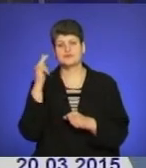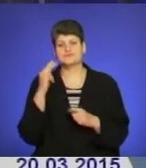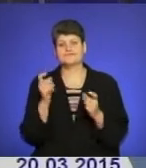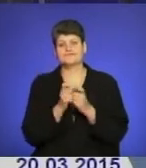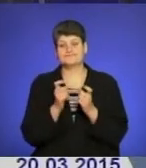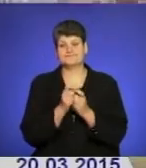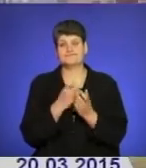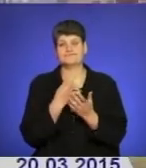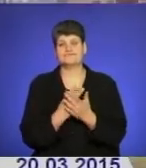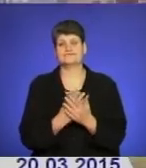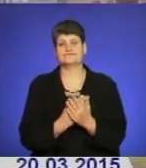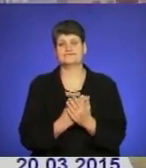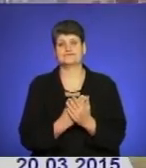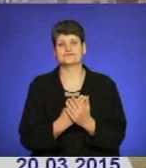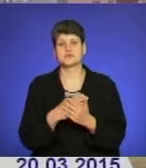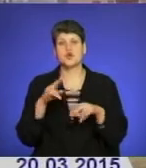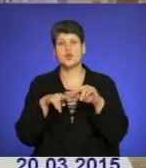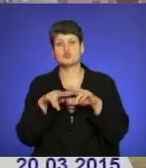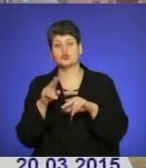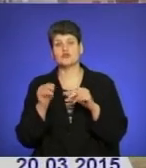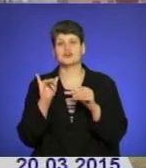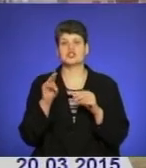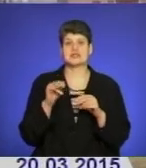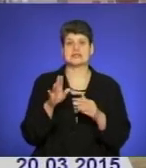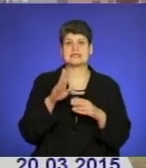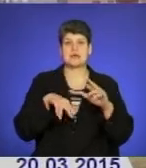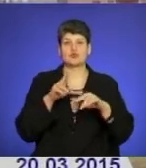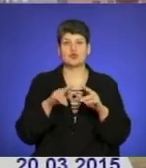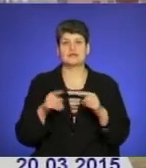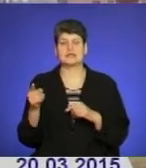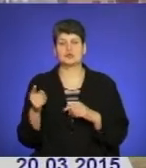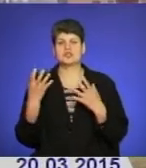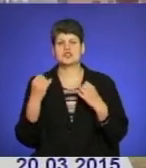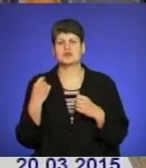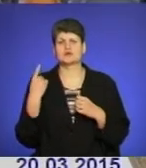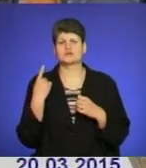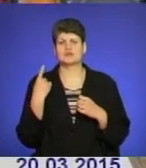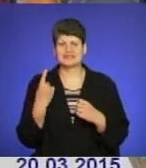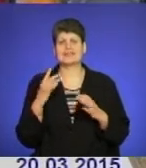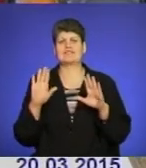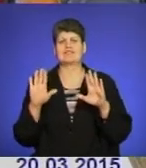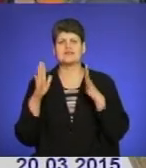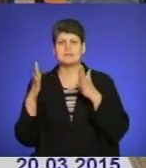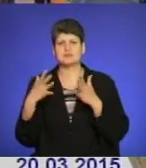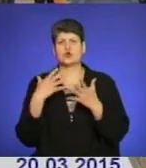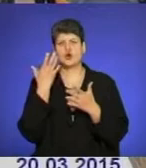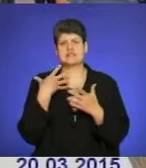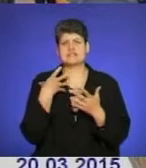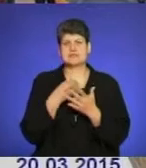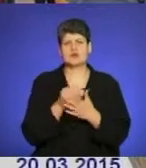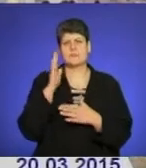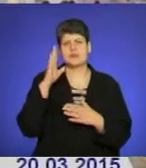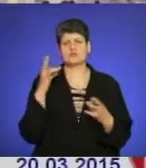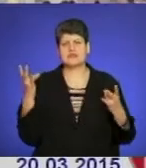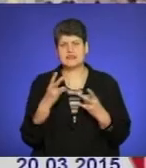група. Розбудова чи забудова Тернополя – або ще один непоодинокий випадок, коли за своє майбутнє треба